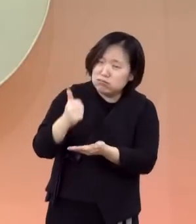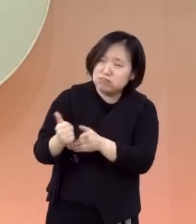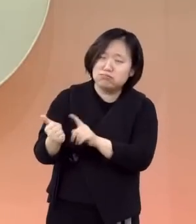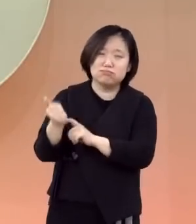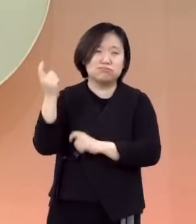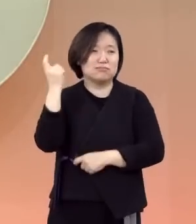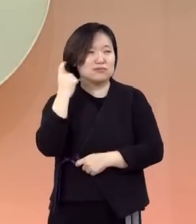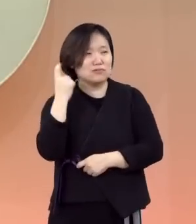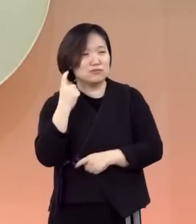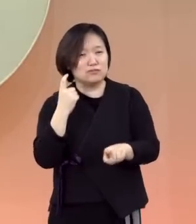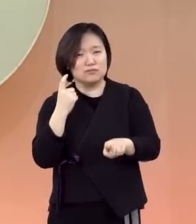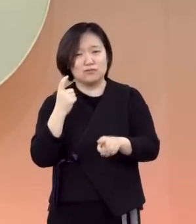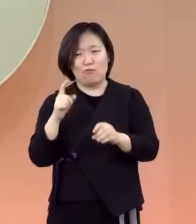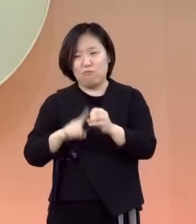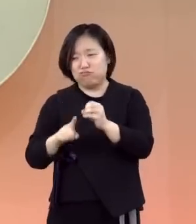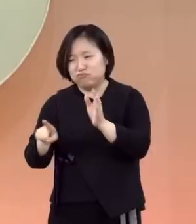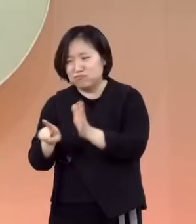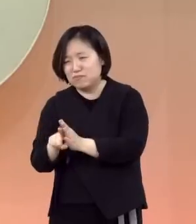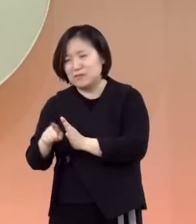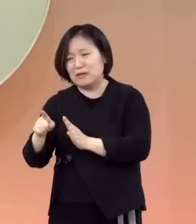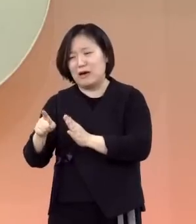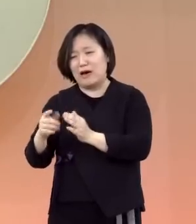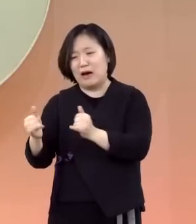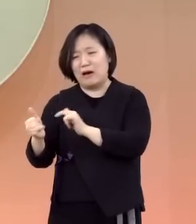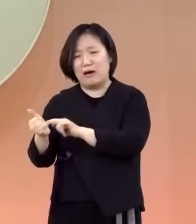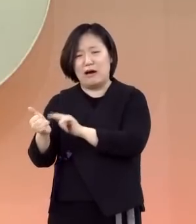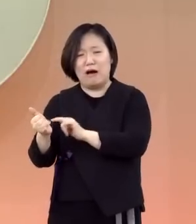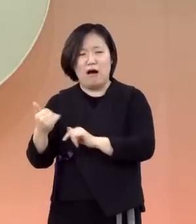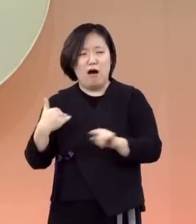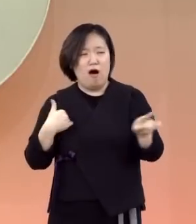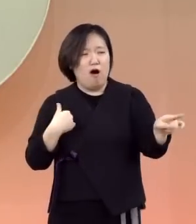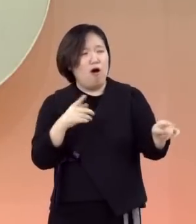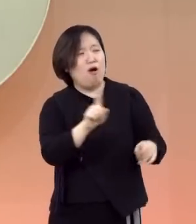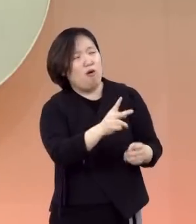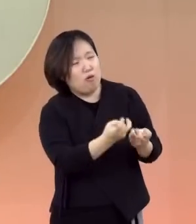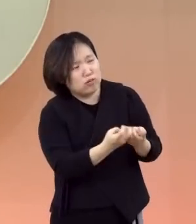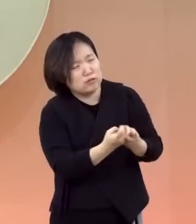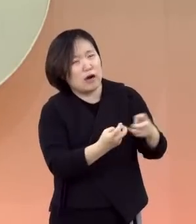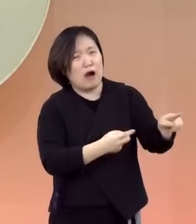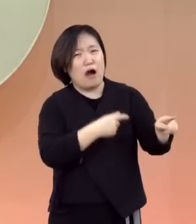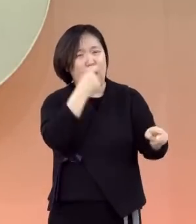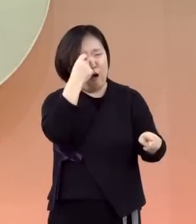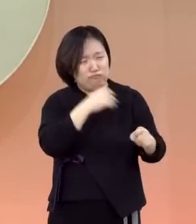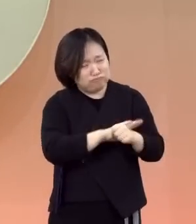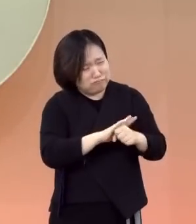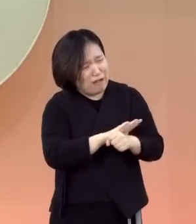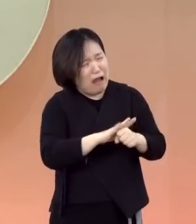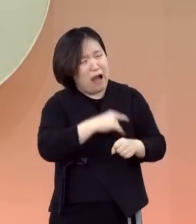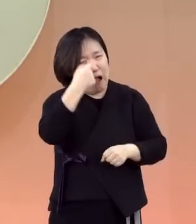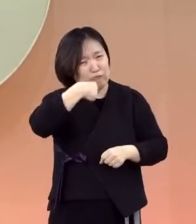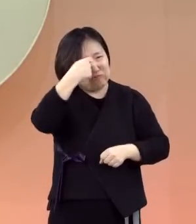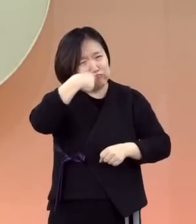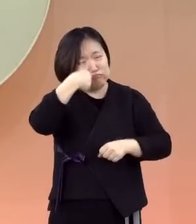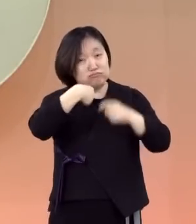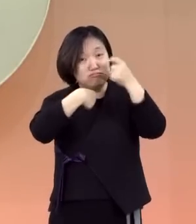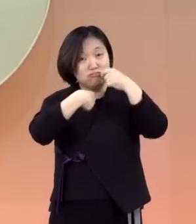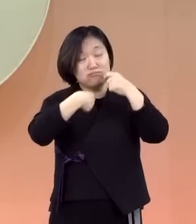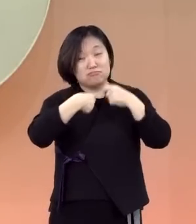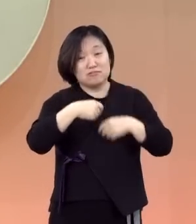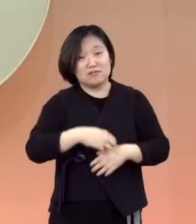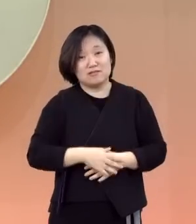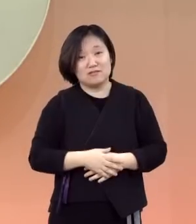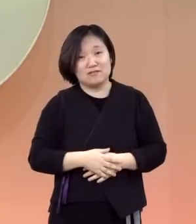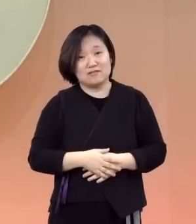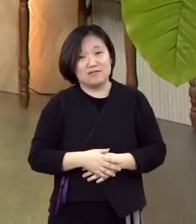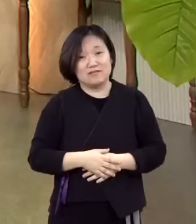을받았고,신도들은 눈물을흘렸다."우리스님은어떻게될까요 ?""우리스님은어떻게될까요?" 울음 과통곡이난무하는